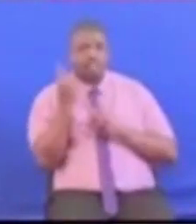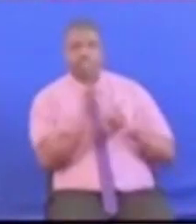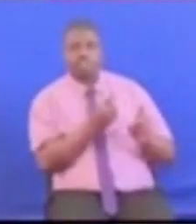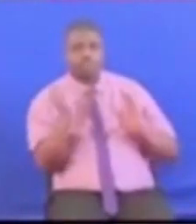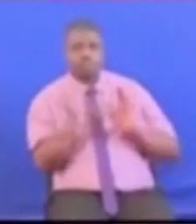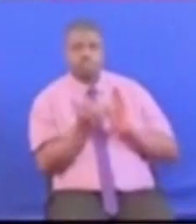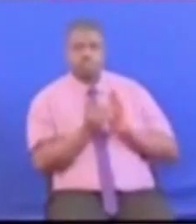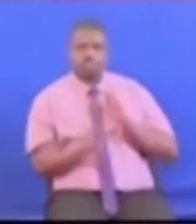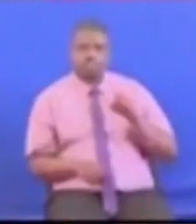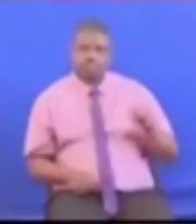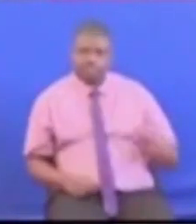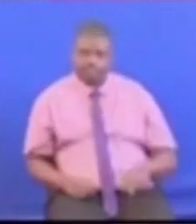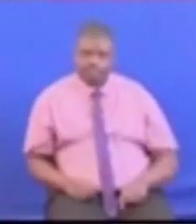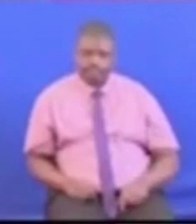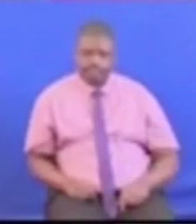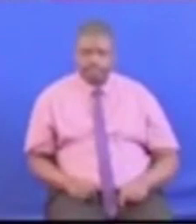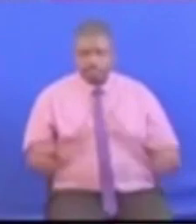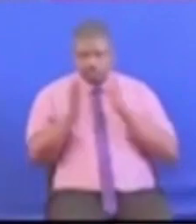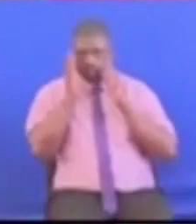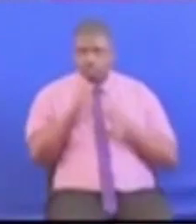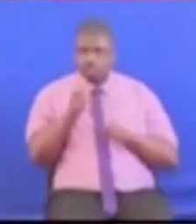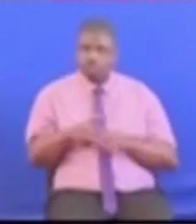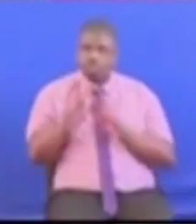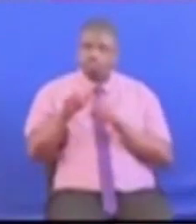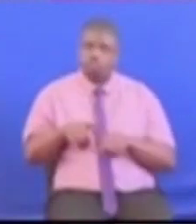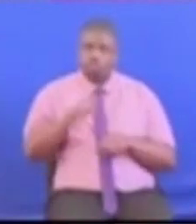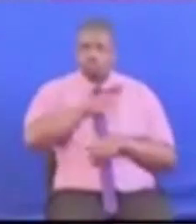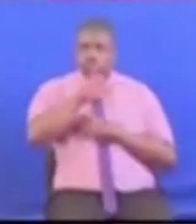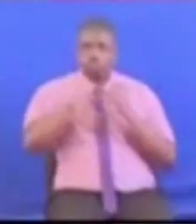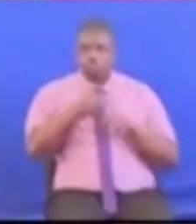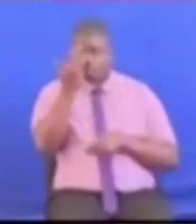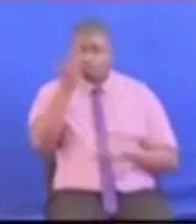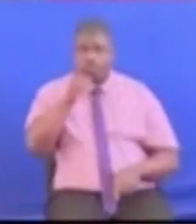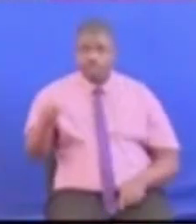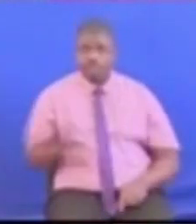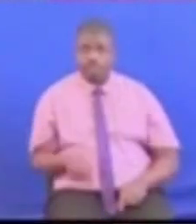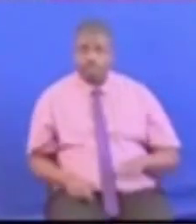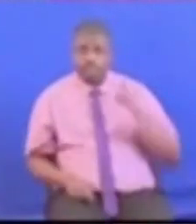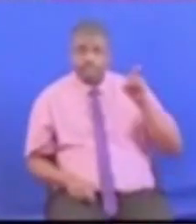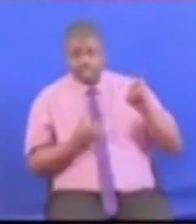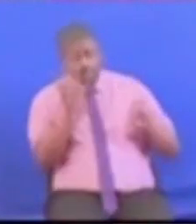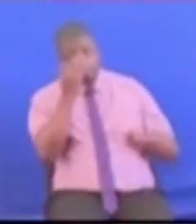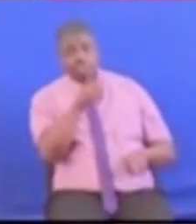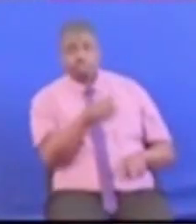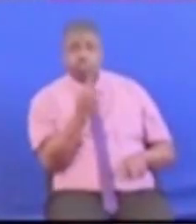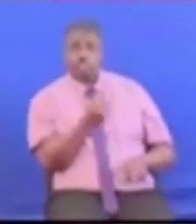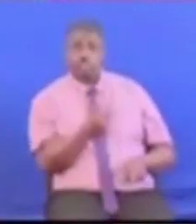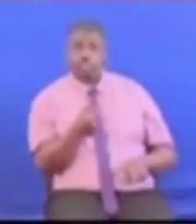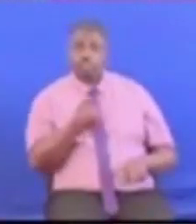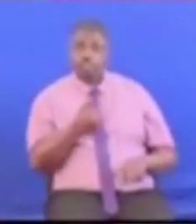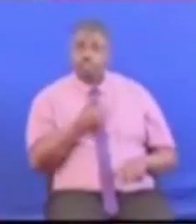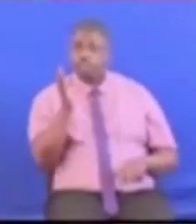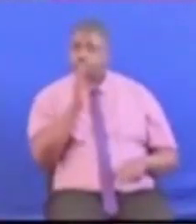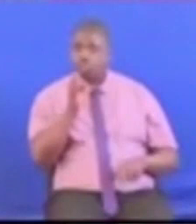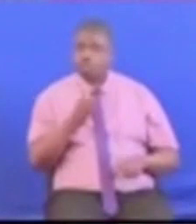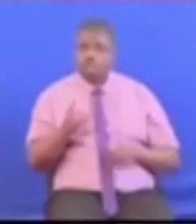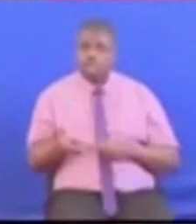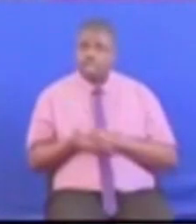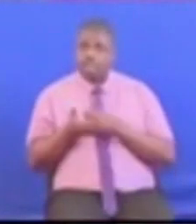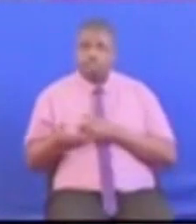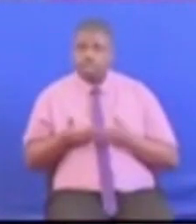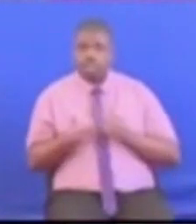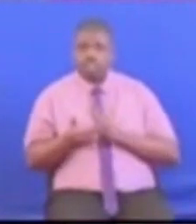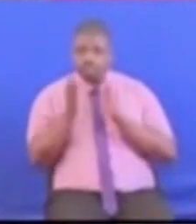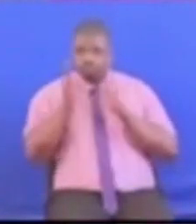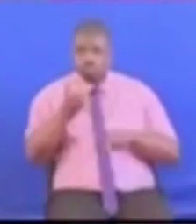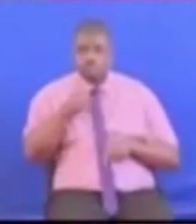sheria. Waheshimiwa wabunge, nyinyi wote mnafahamu na yeye pia anafahamu. Kwa kusema tu kwamba mimi niliwahi kuwa naibu mwanasheria mkuu